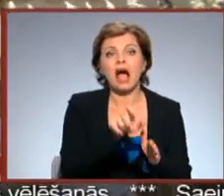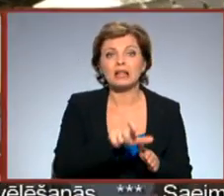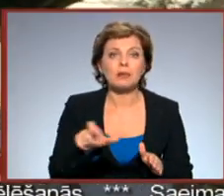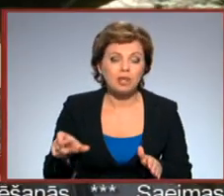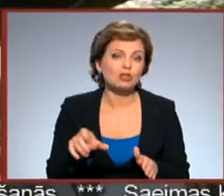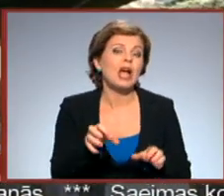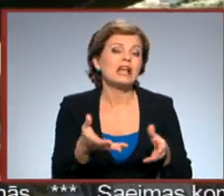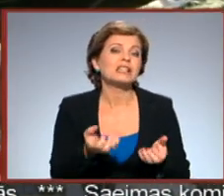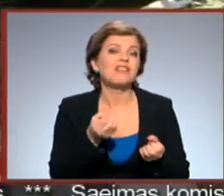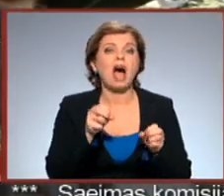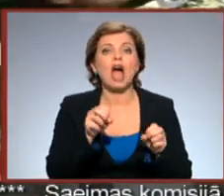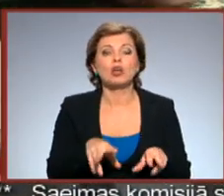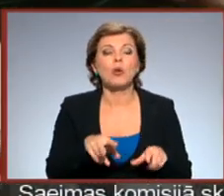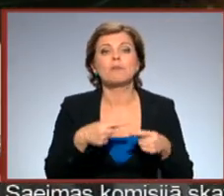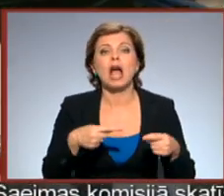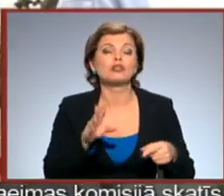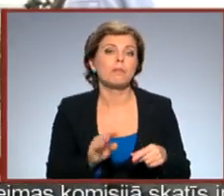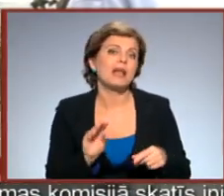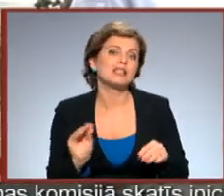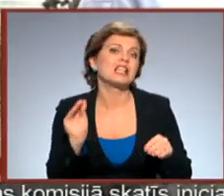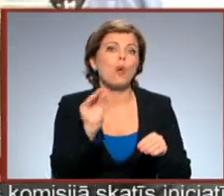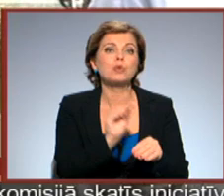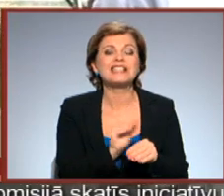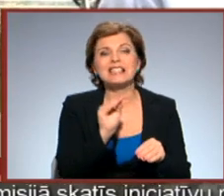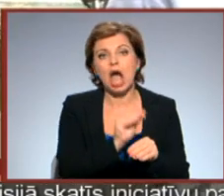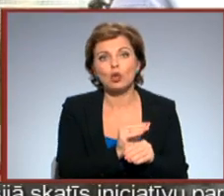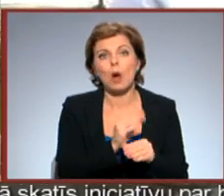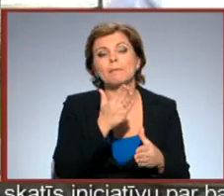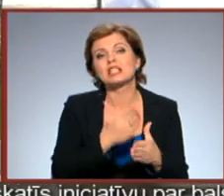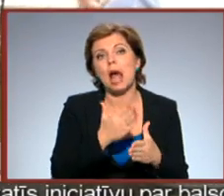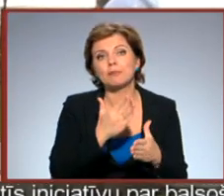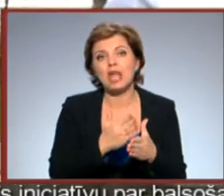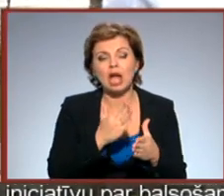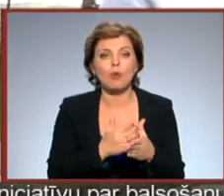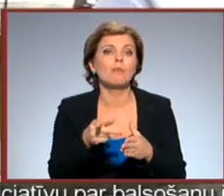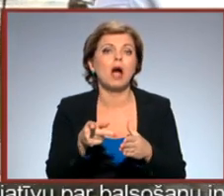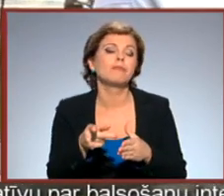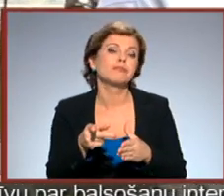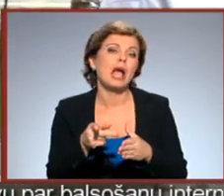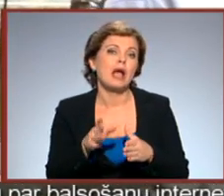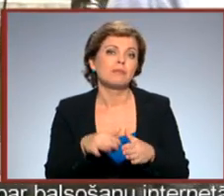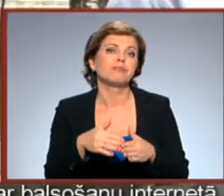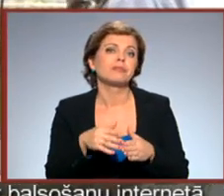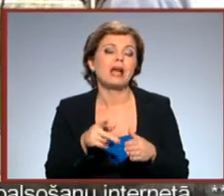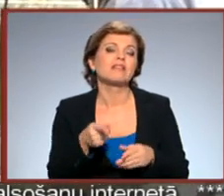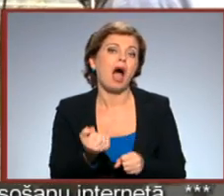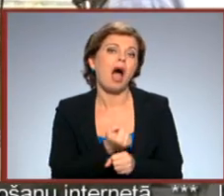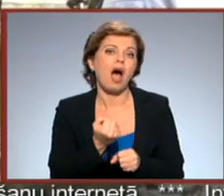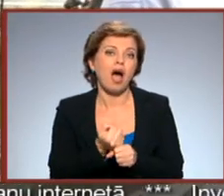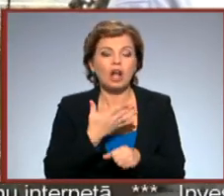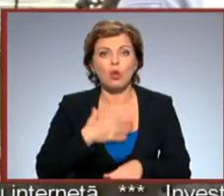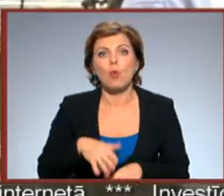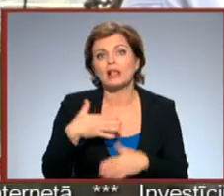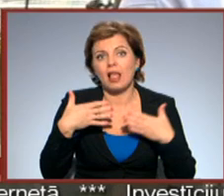saņem svaigu preci bez lielveikala uzcenojuma. Bez starpniekiem, bez uzcenojumiem. Patiesībā viņi dara tādu ļoti